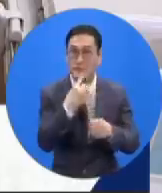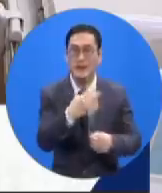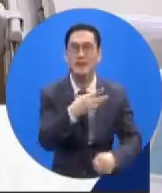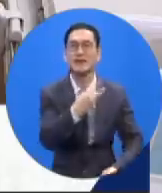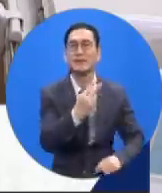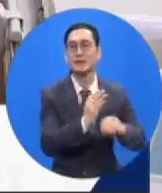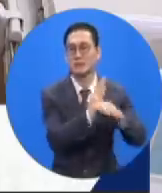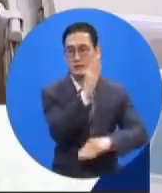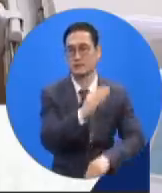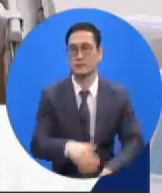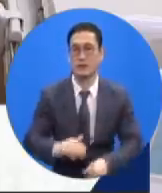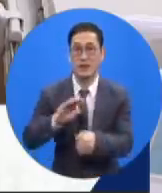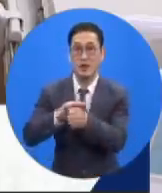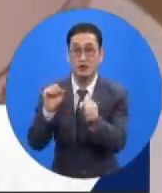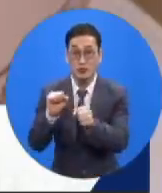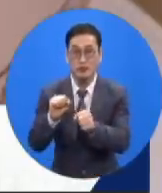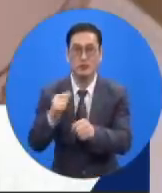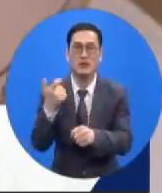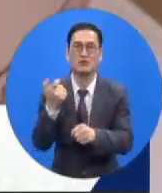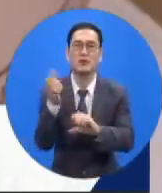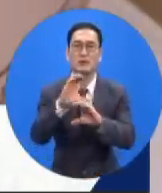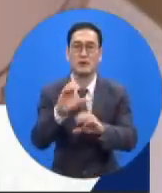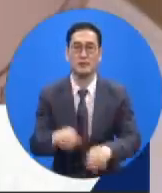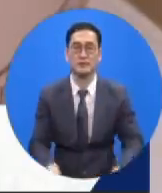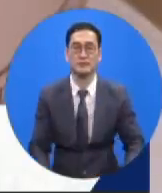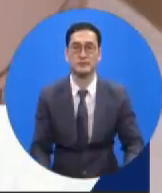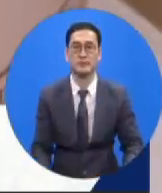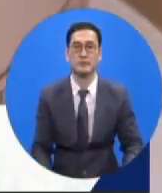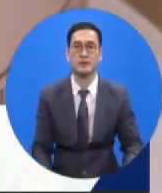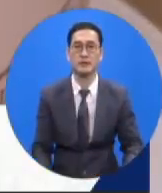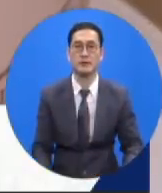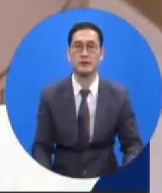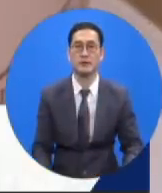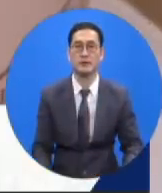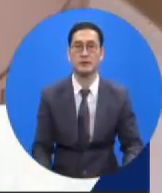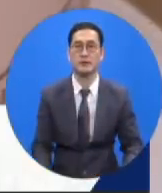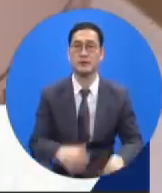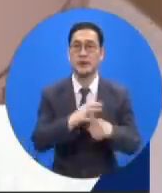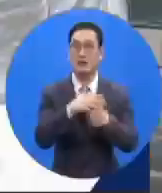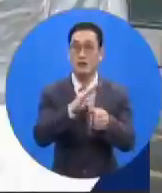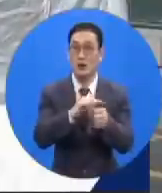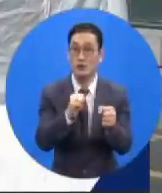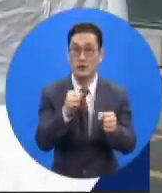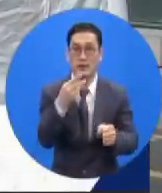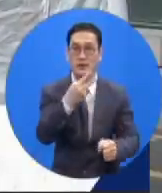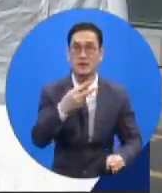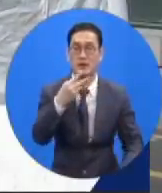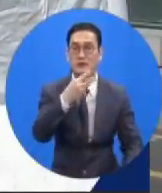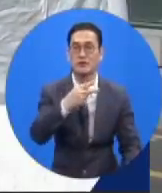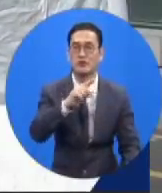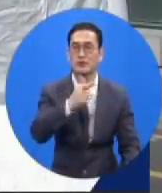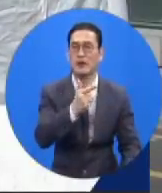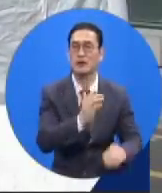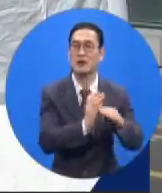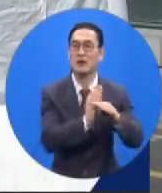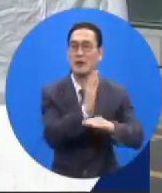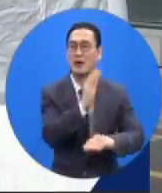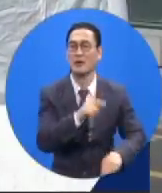경북도 60명이나 늘었습니다. 대구 경북 지역의 확진자 수만 2,524명에 달하는데요. 국내